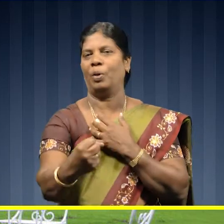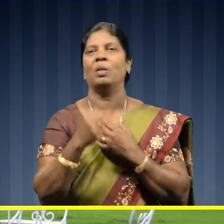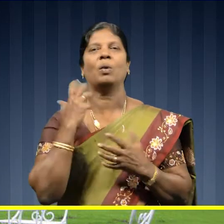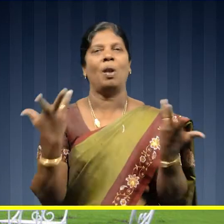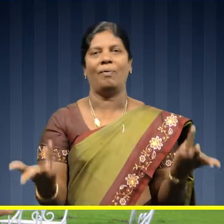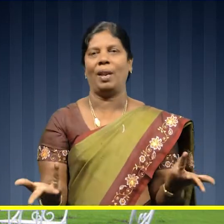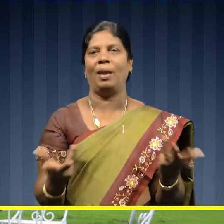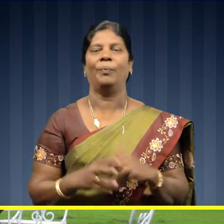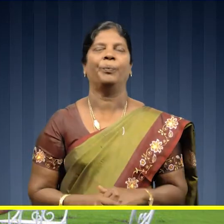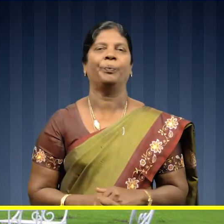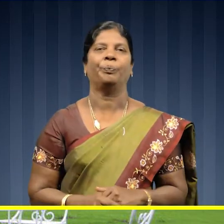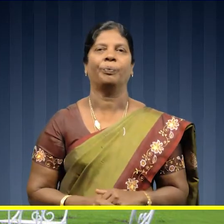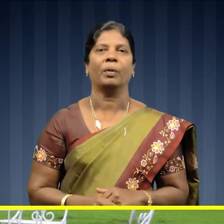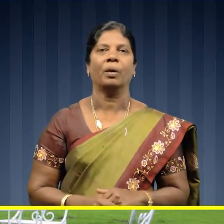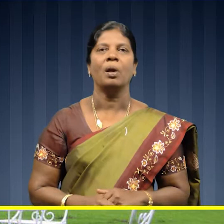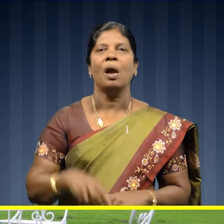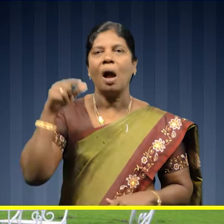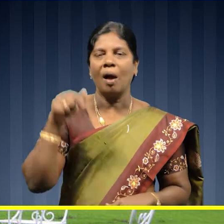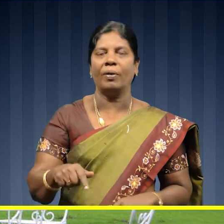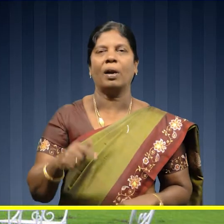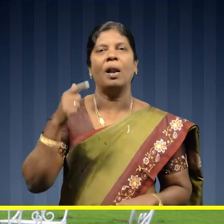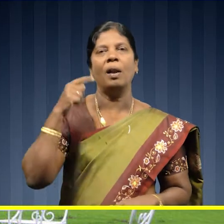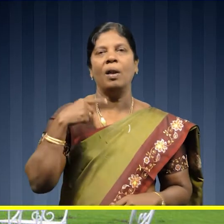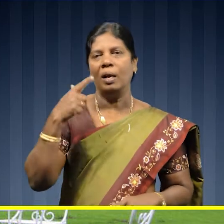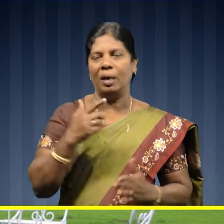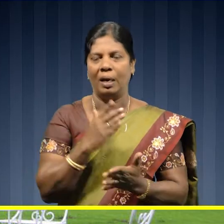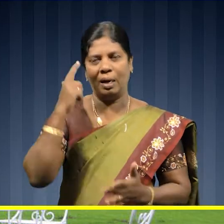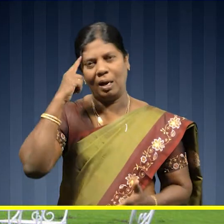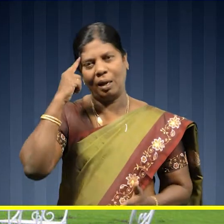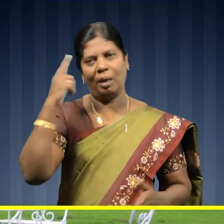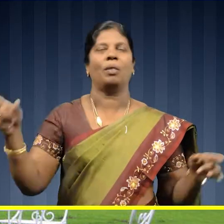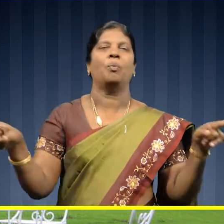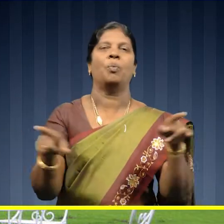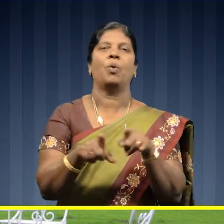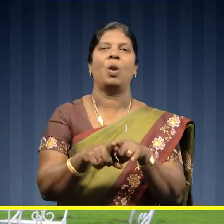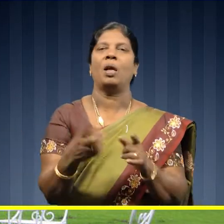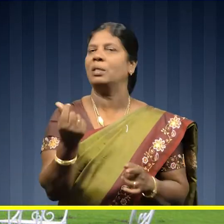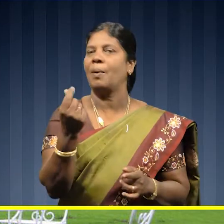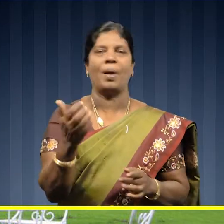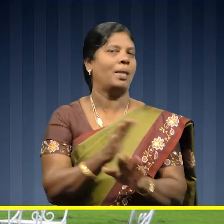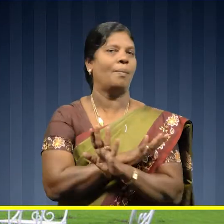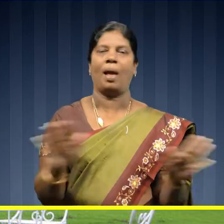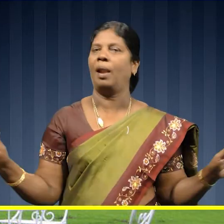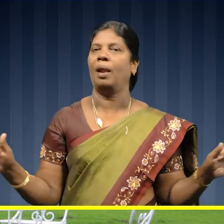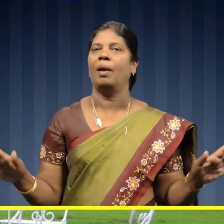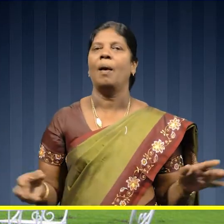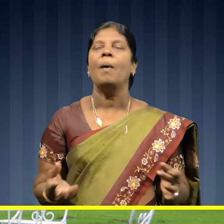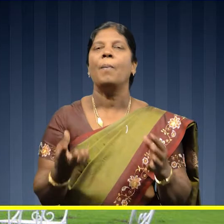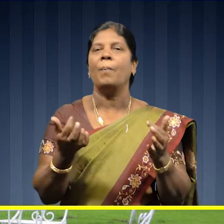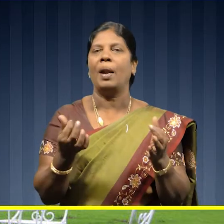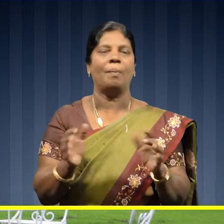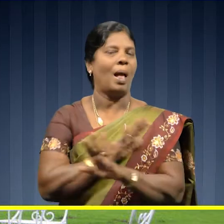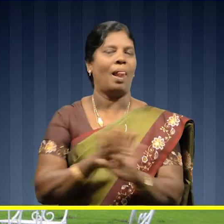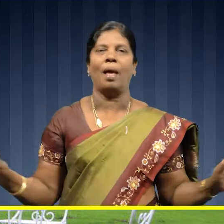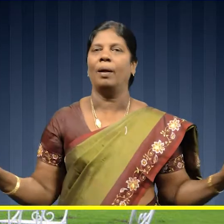புரிந்து கொள்ளுதல் மனிதர்களுக்கு இல்லை. அவர்கள் நினைக்கிற பிரகாரம் அது வெறும் சபாத்தியம் அல்ல, அது